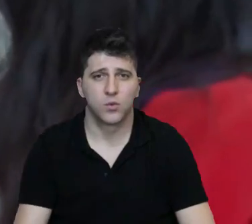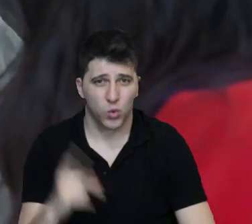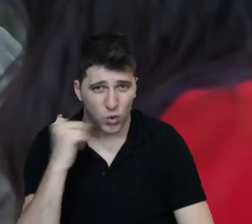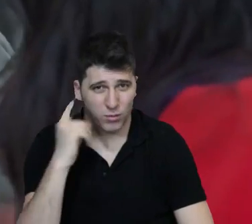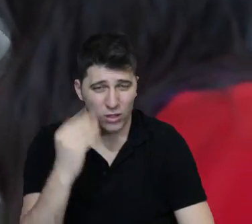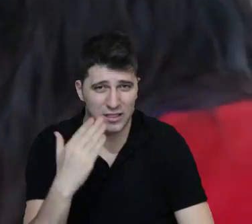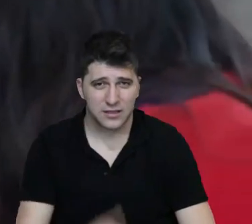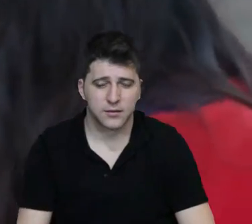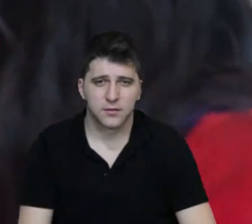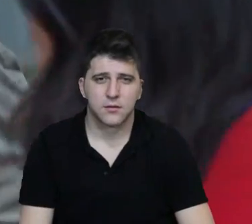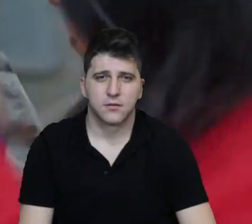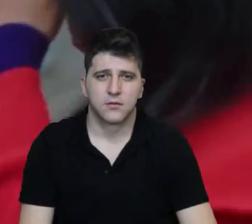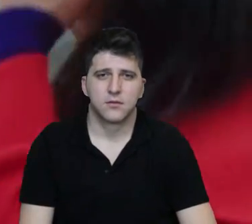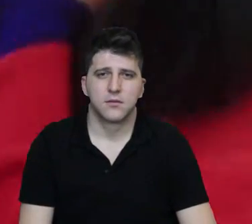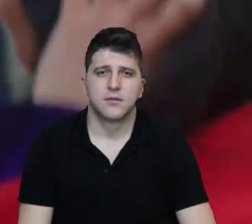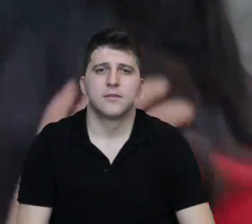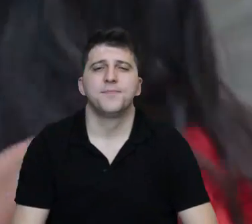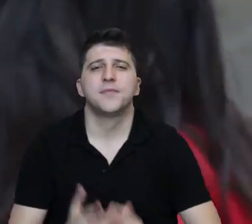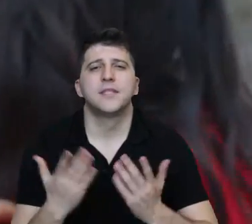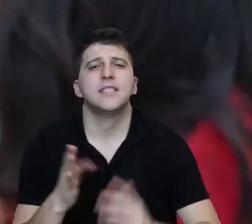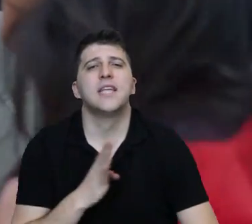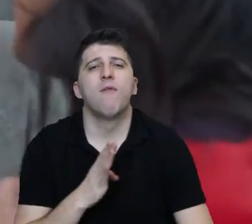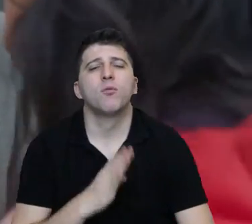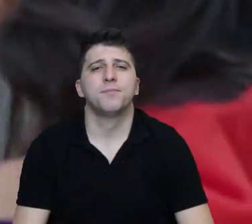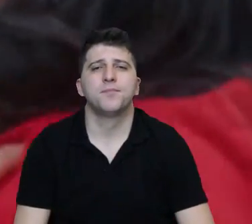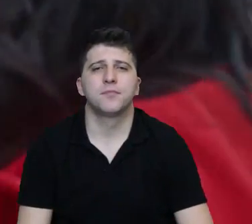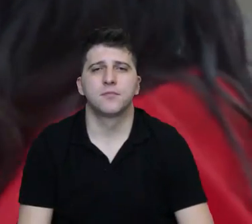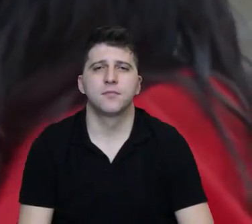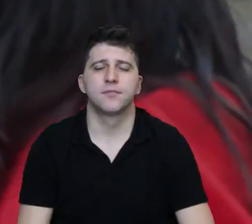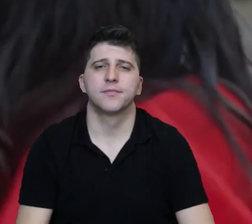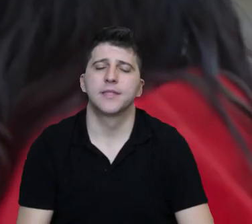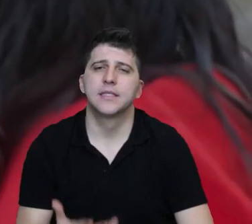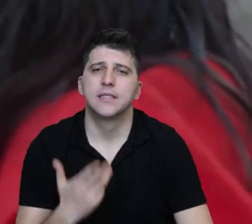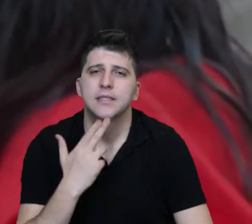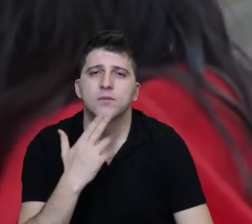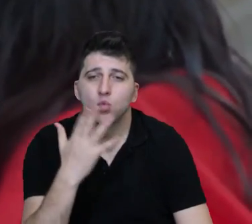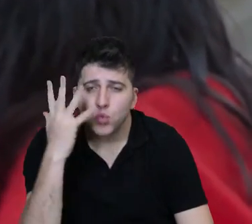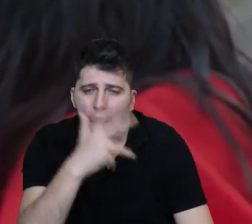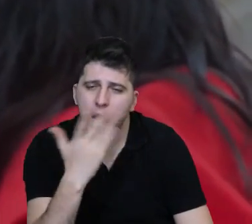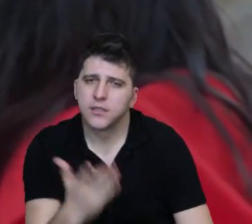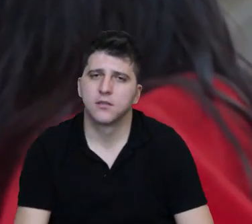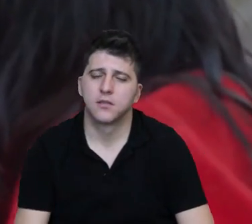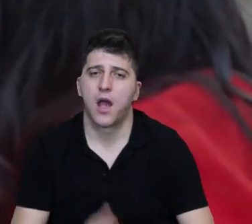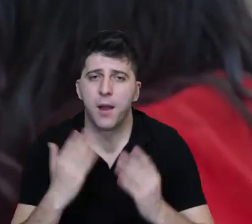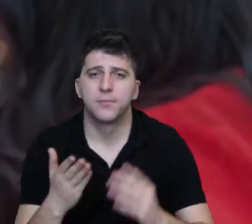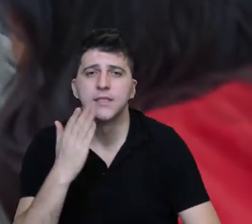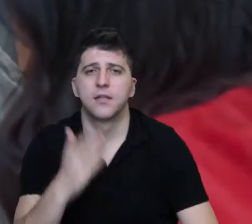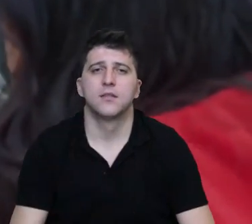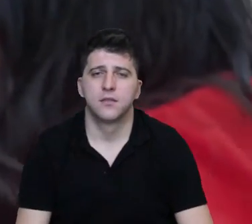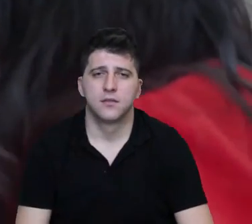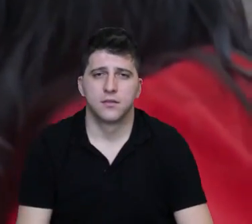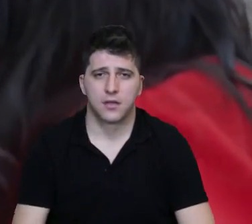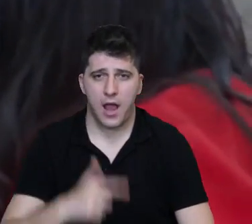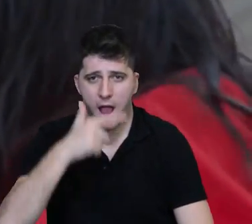Yıldız mı olacaksın? Sen dip... Yavrum, sen şey yapıyorsun, kız utangaçsındır sen. Hem senin